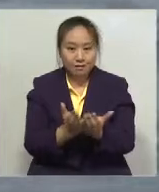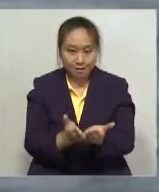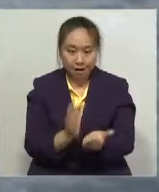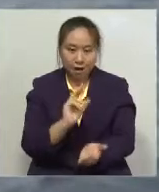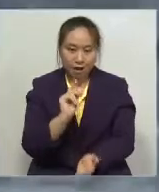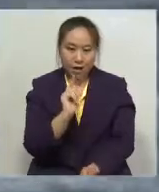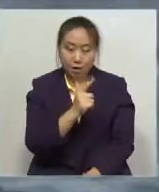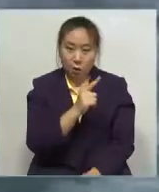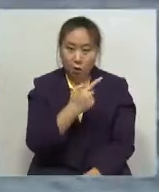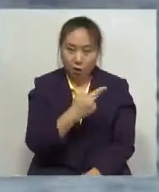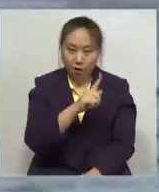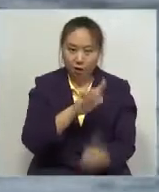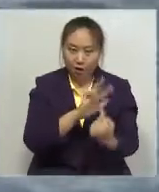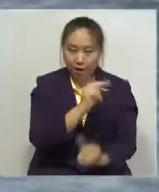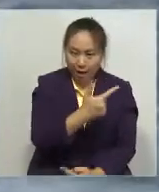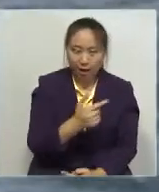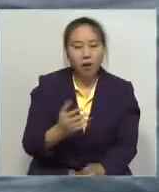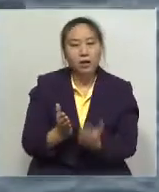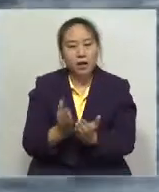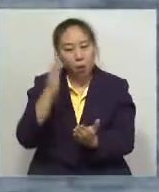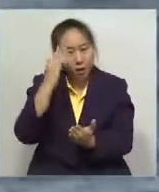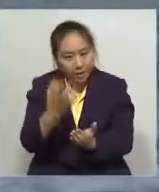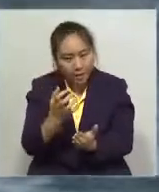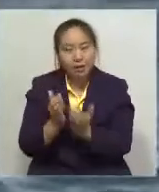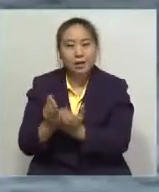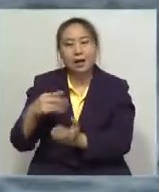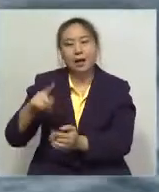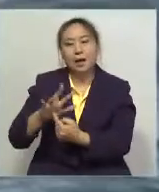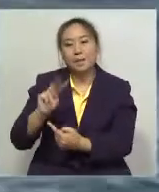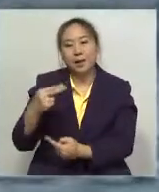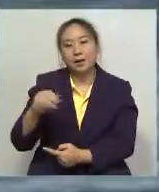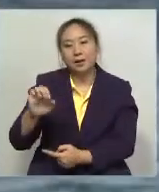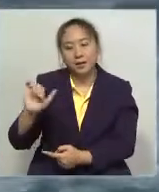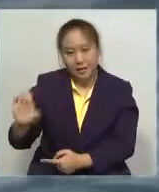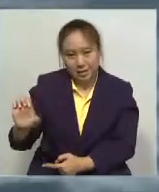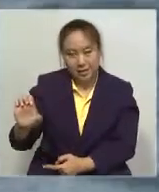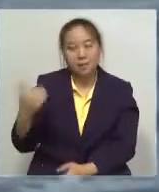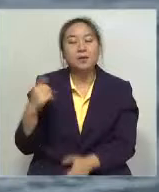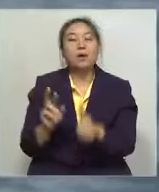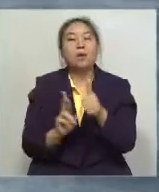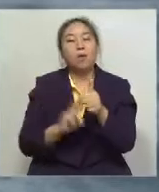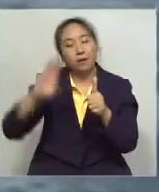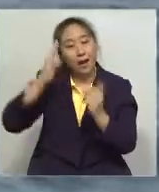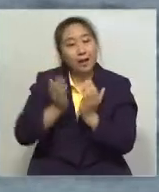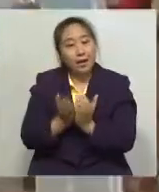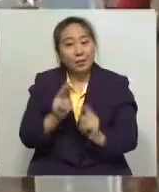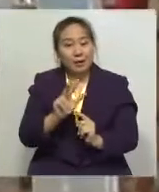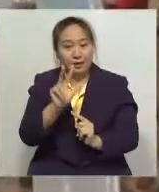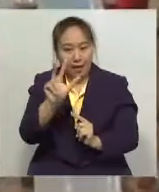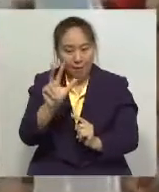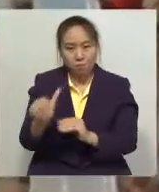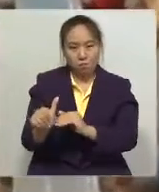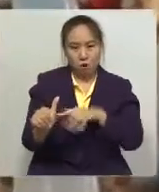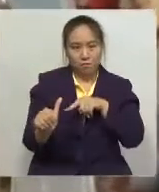ยเรือหลวงหัวหินและเรือหลวงปัญหยีภายใต้การนำของนาวาเอกธานินทิพโสรองเสนาธิการทัพเรือภาคที่3ก็เป็น